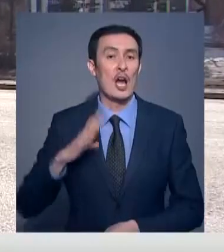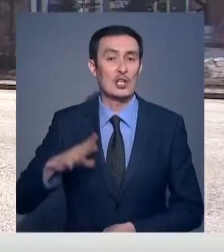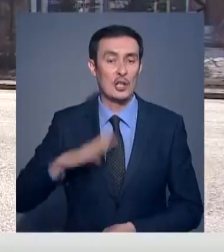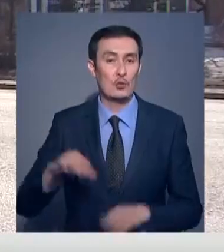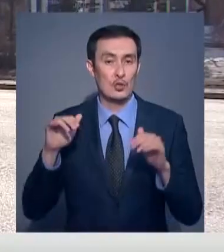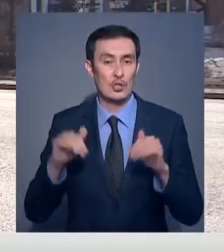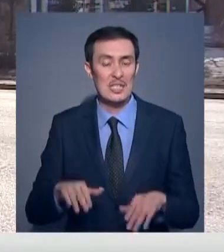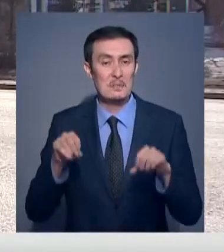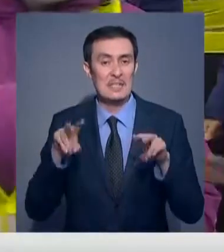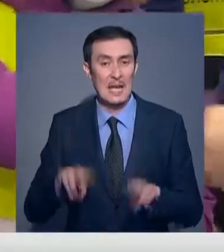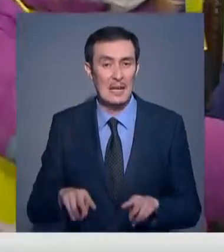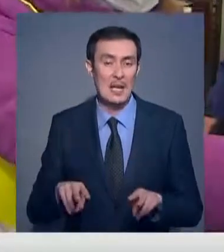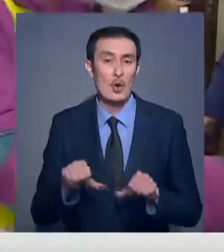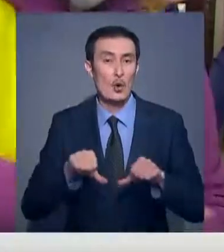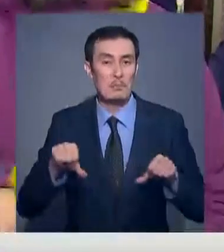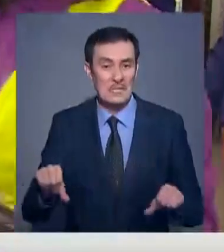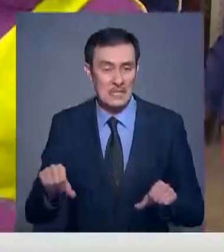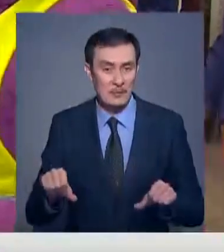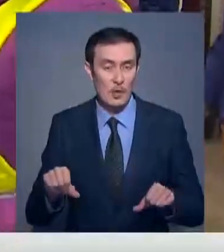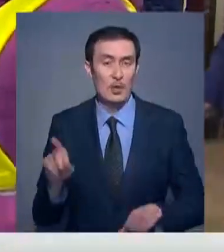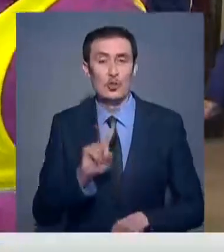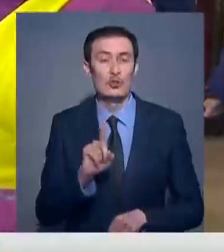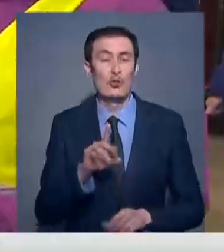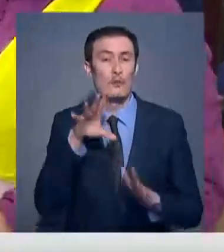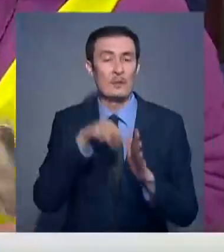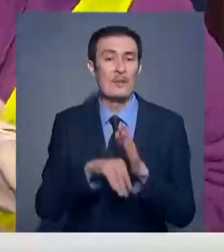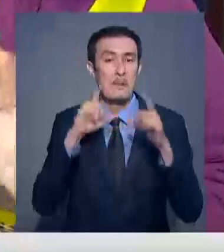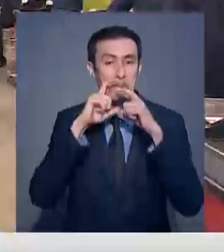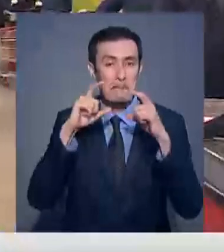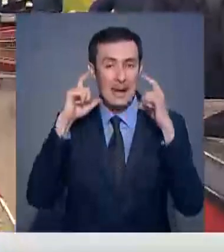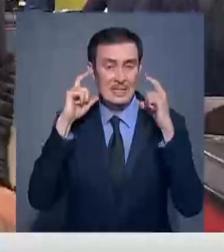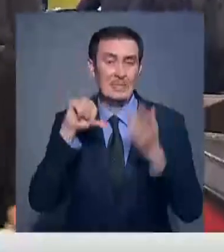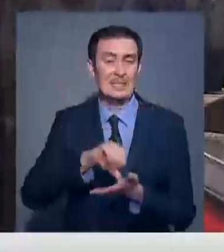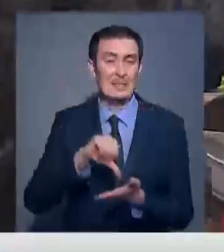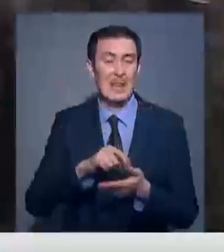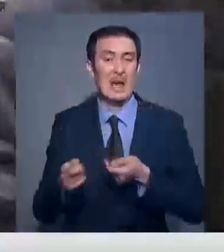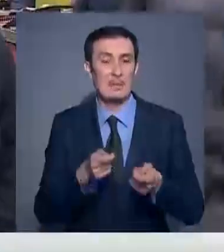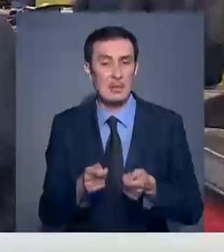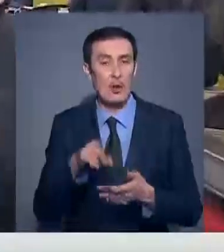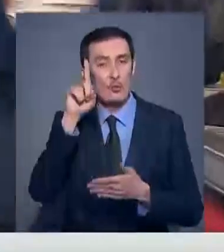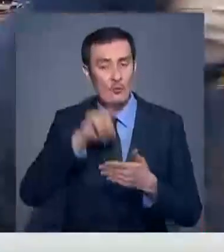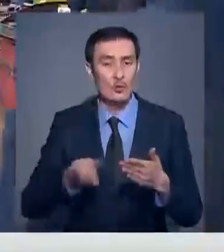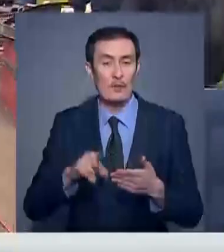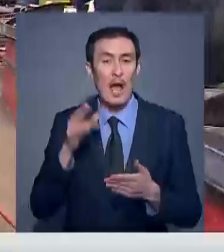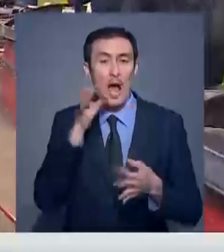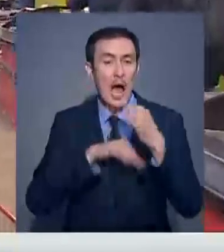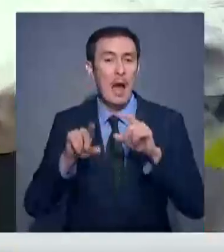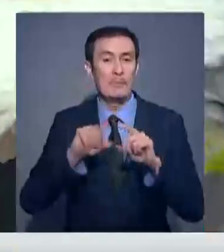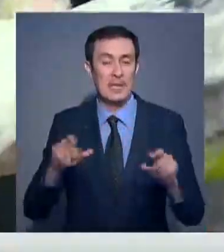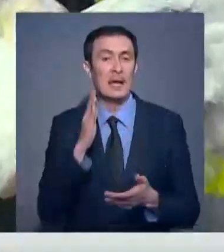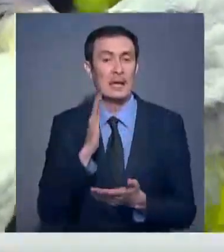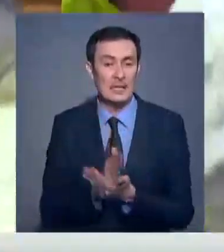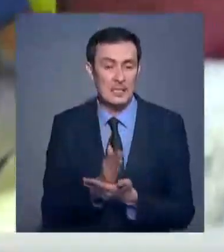ожидают решения специально созданной комиссии. Что же касается масок, представители акимата уверены, в аптеках они